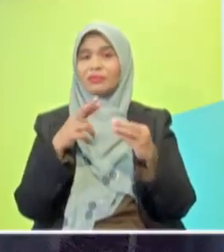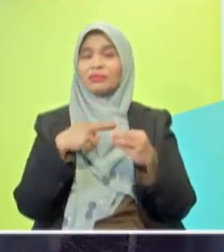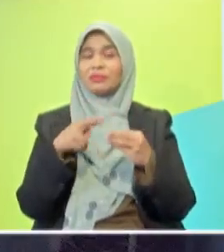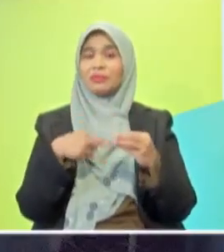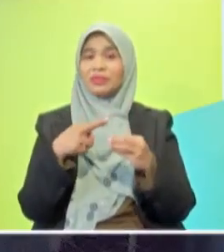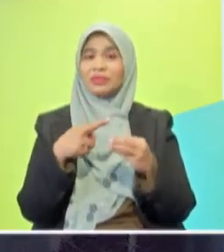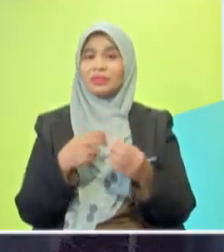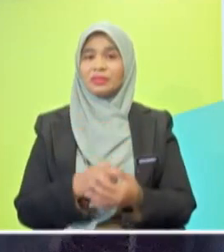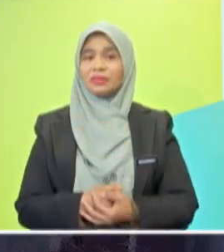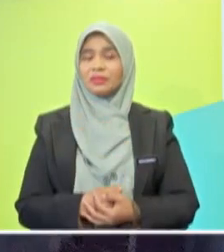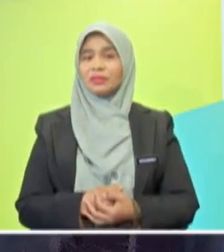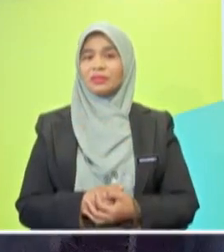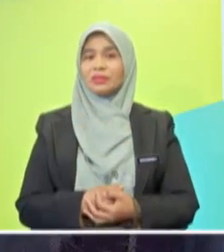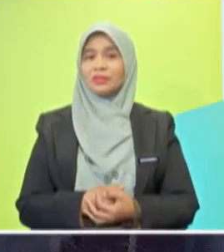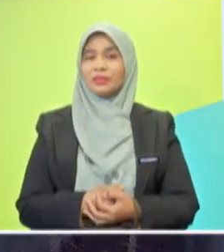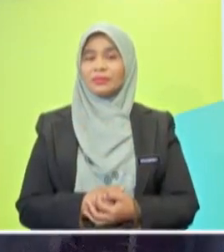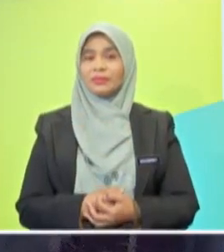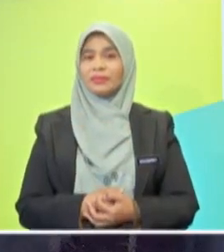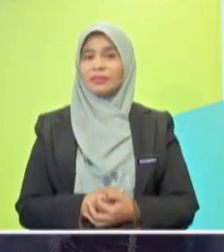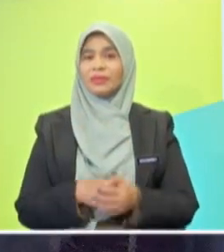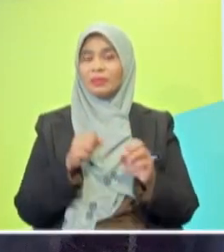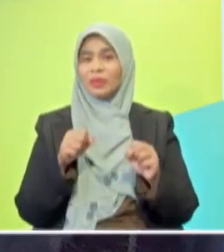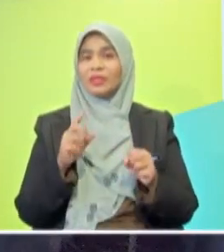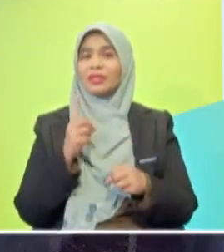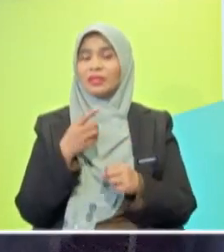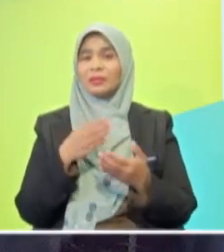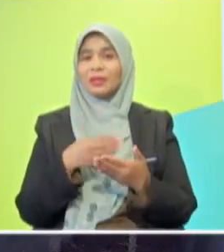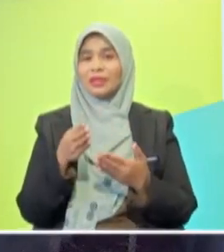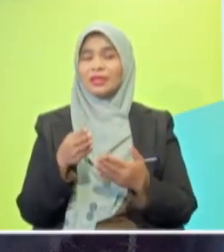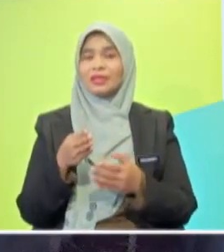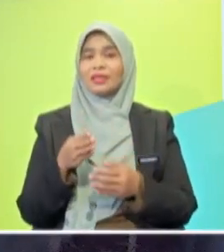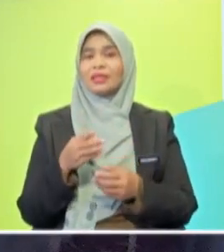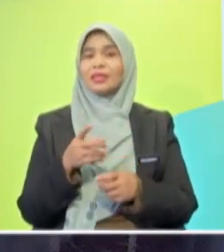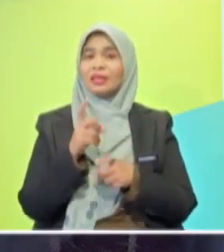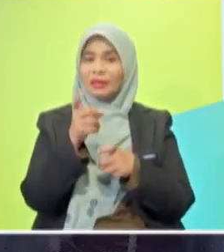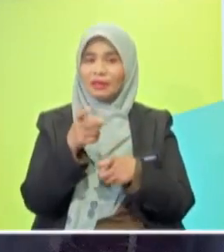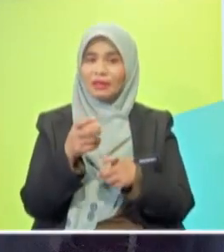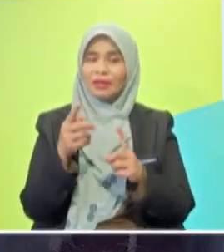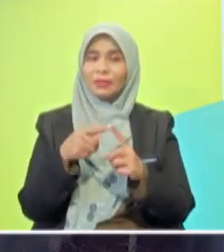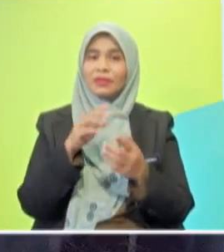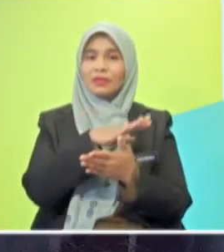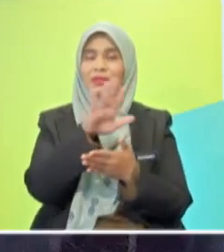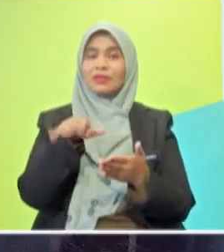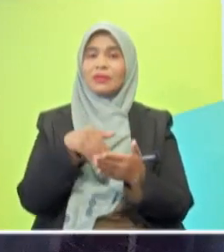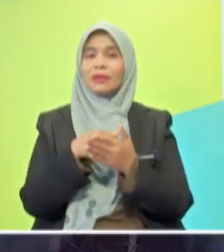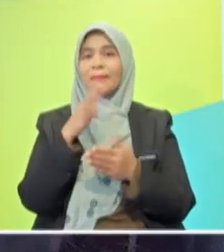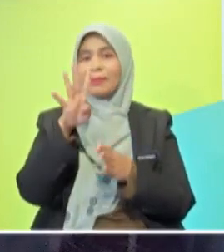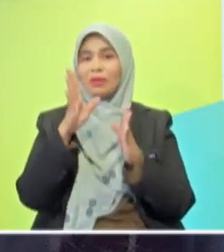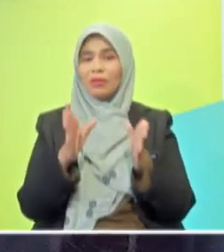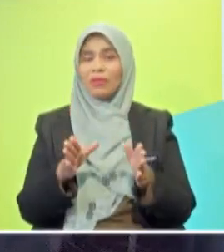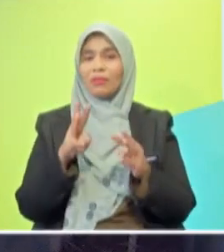sebelum Ustazah. Sebelum kita itu boleh bagi ganjaran tak kepada murid-murid? Boleh. Semua kita bagi. Okey, baiklah Ustazah. Keempat orang murid kita kita